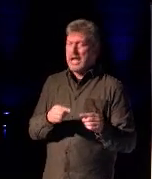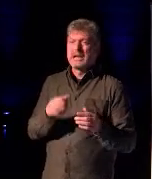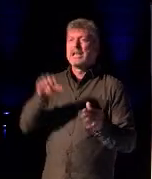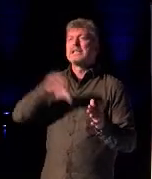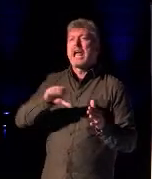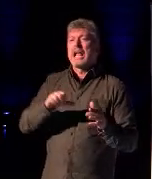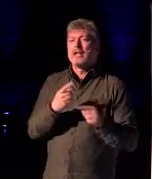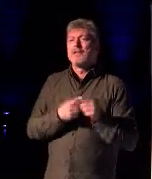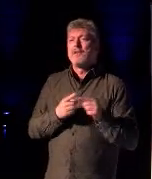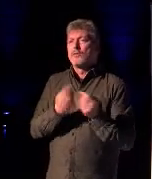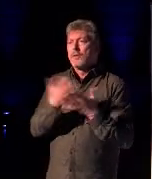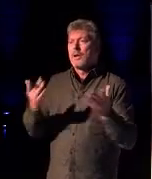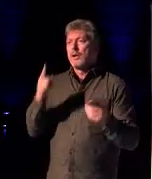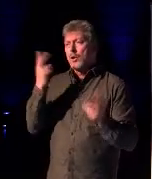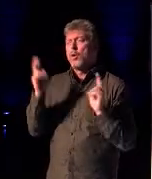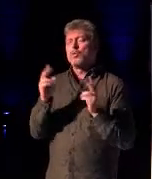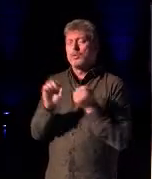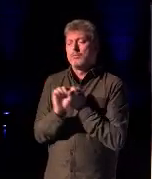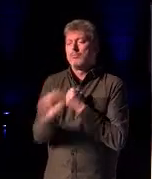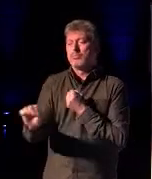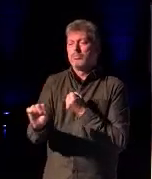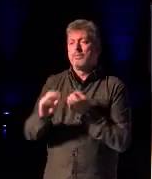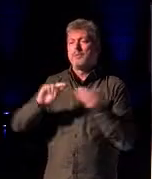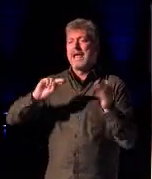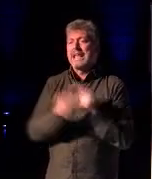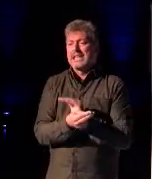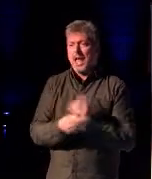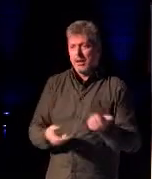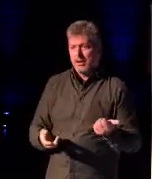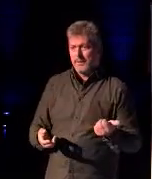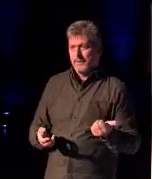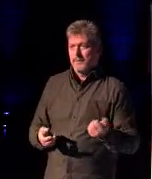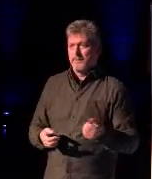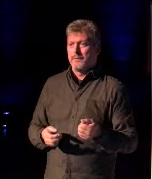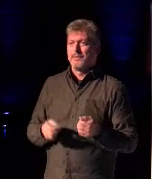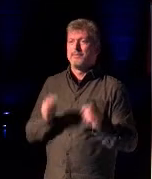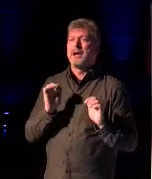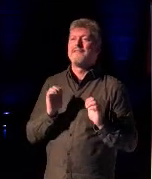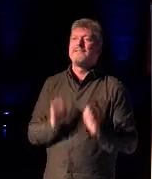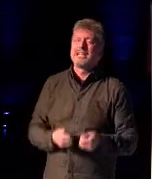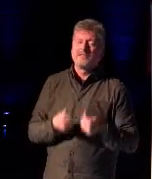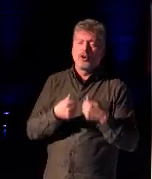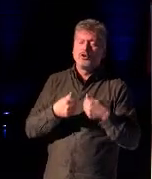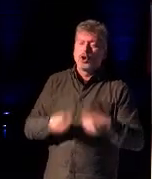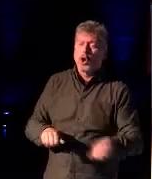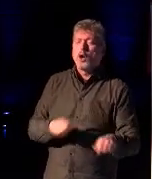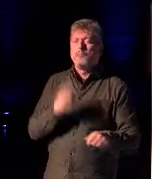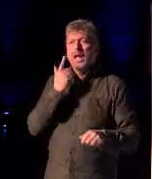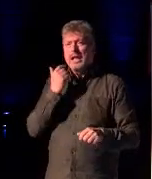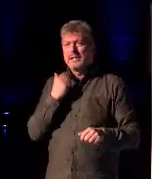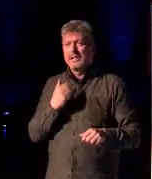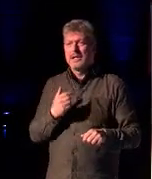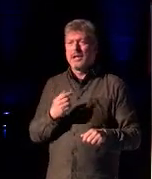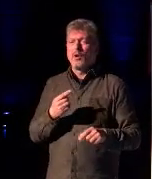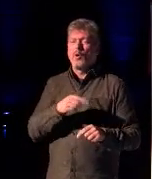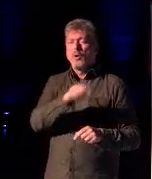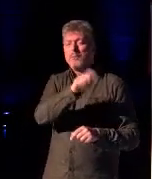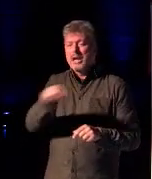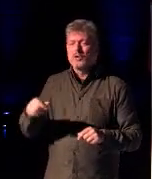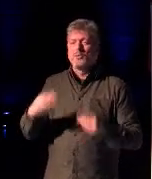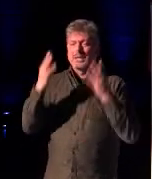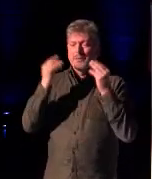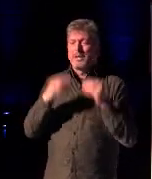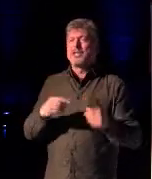av dem. Og så det å forebygge innleggelser, mens her for skrøpelige eldre og personer med demens, så det